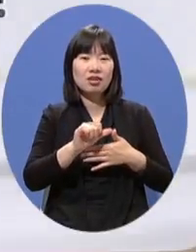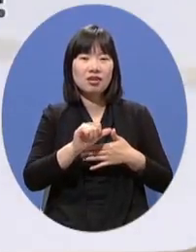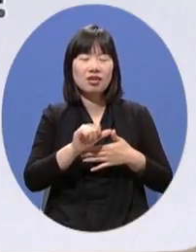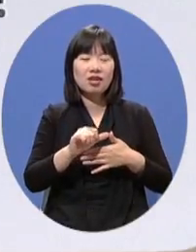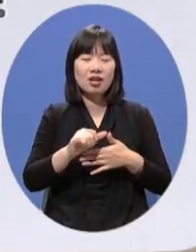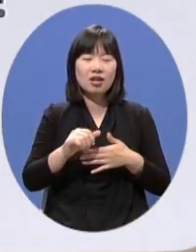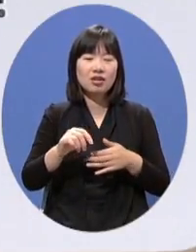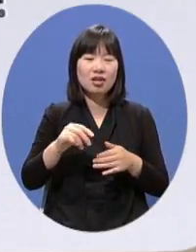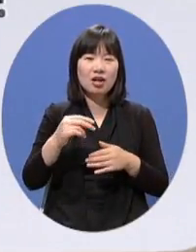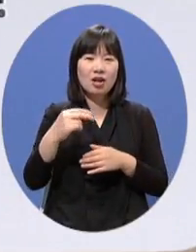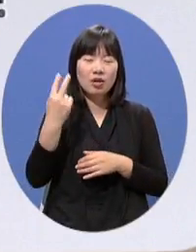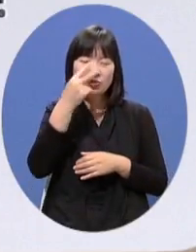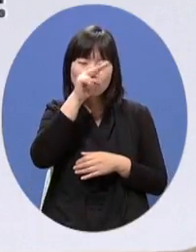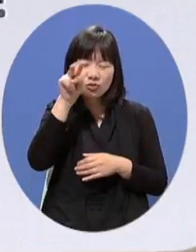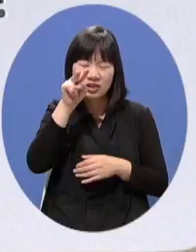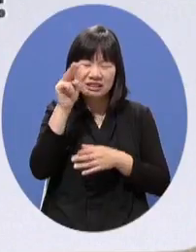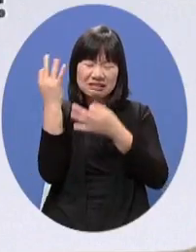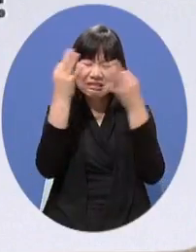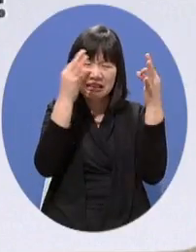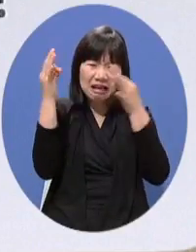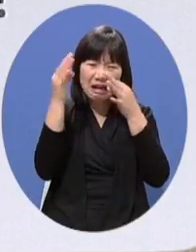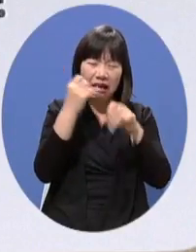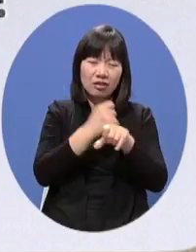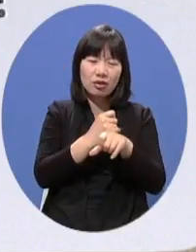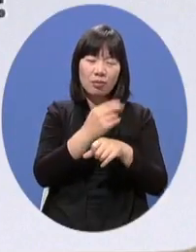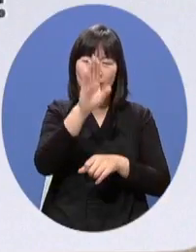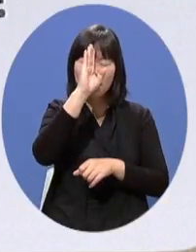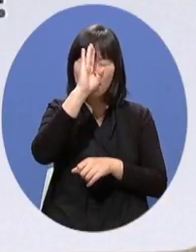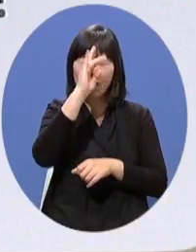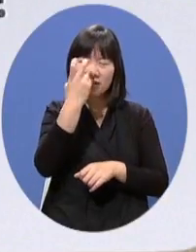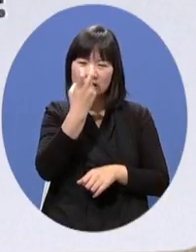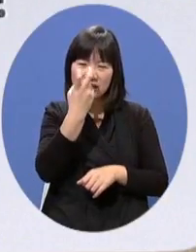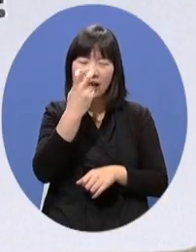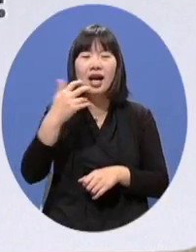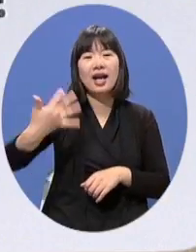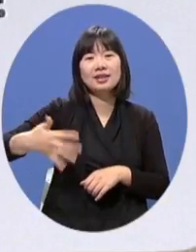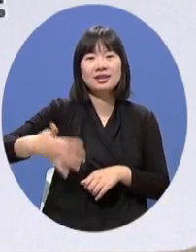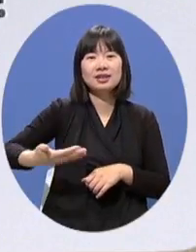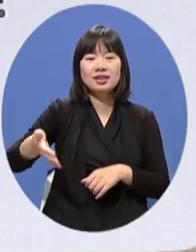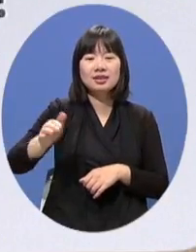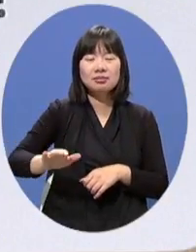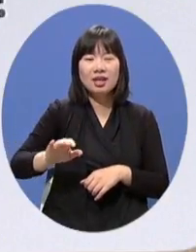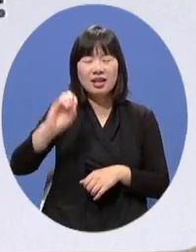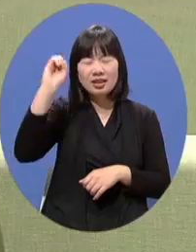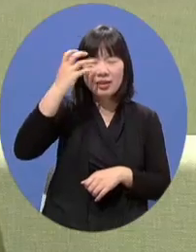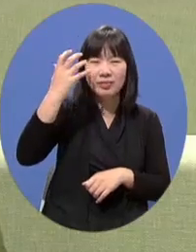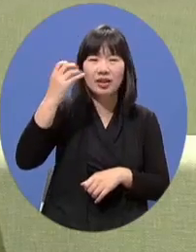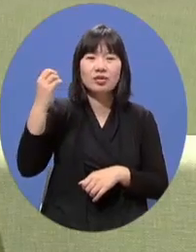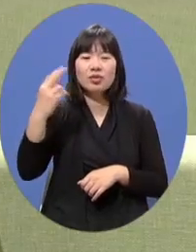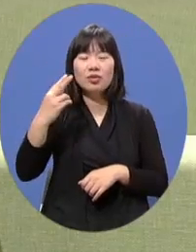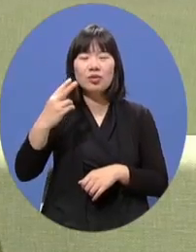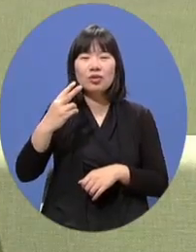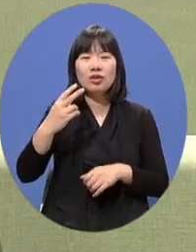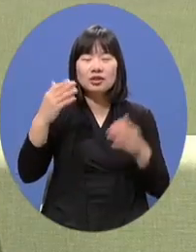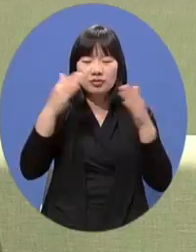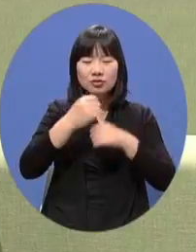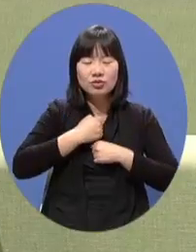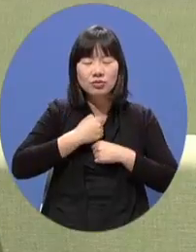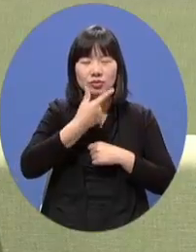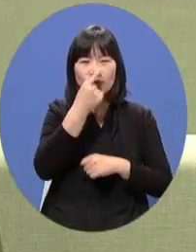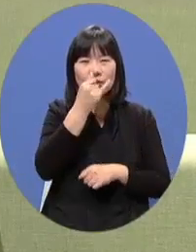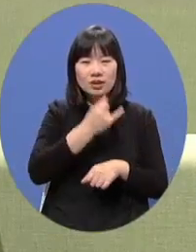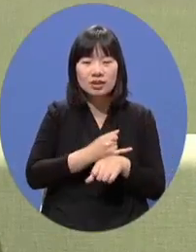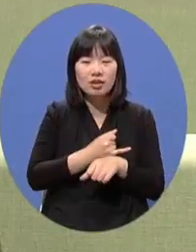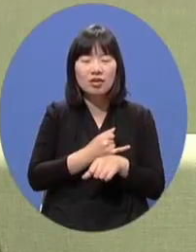뭐 주의산만이다. 아직 진단을 내릴 만한 상황도 아니고. 그렇긴 해도 충동성과 약간 주의력에 대한 문제를 우리가 계속